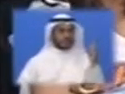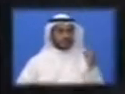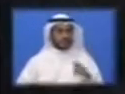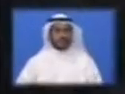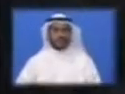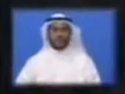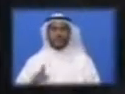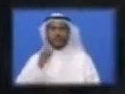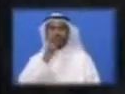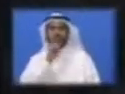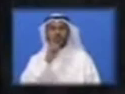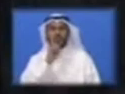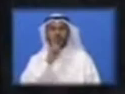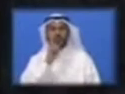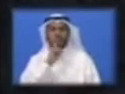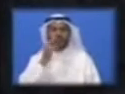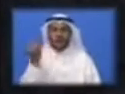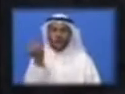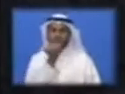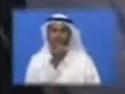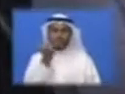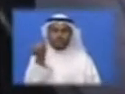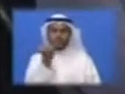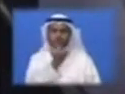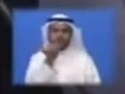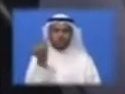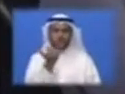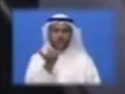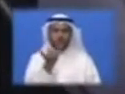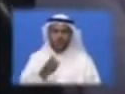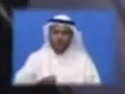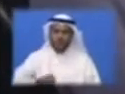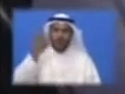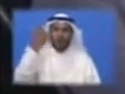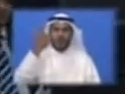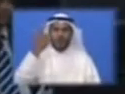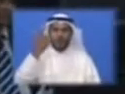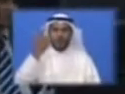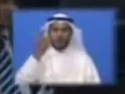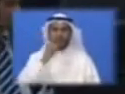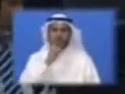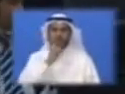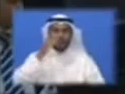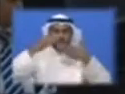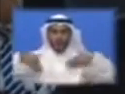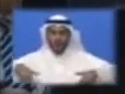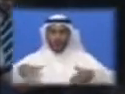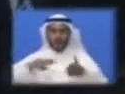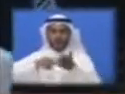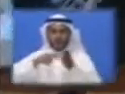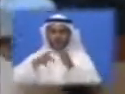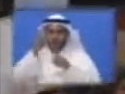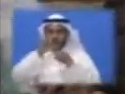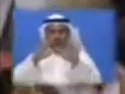الأم هي نبع الحنان الصافي ومصدر الرعاية والعطاء، فما بالك بأم المعاق التي تبذل